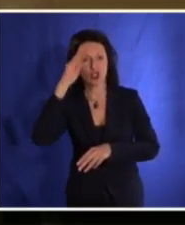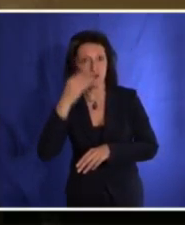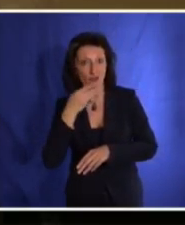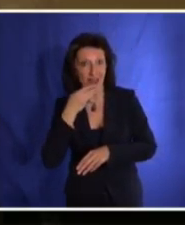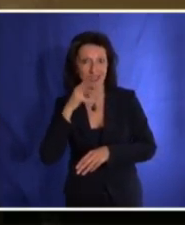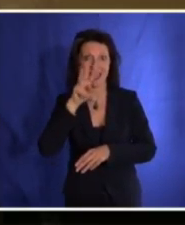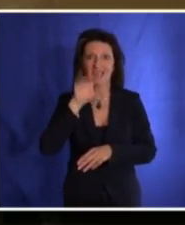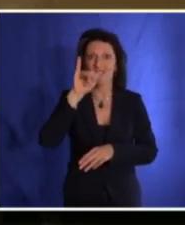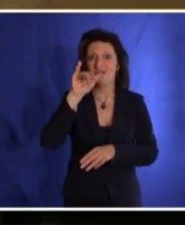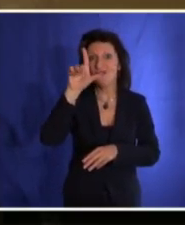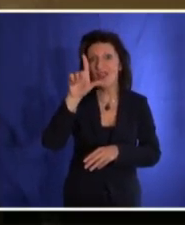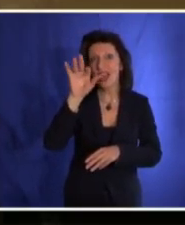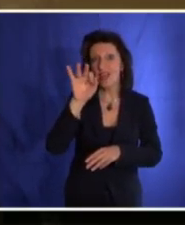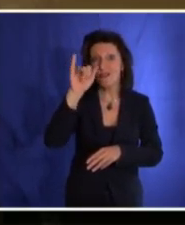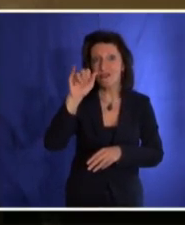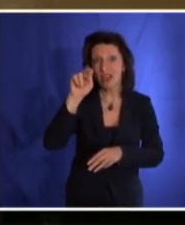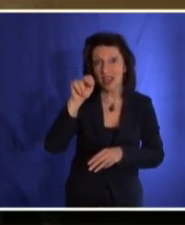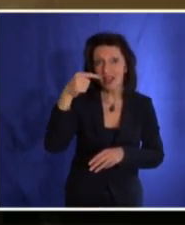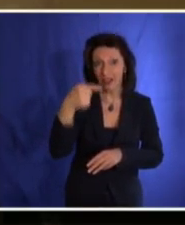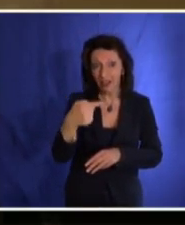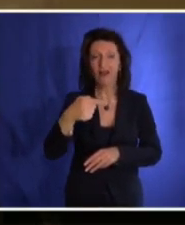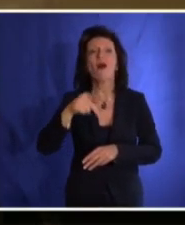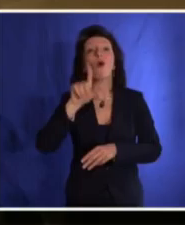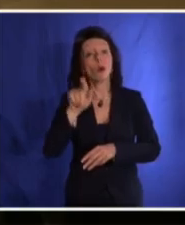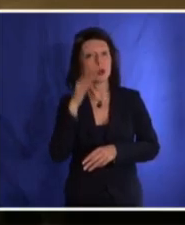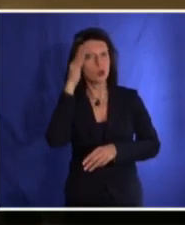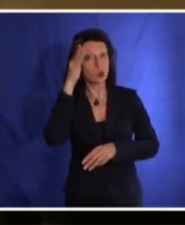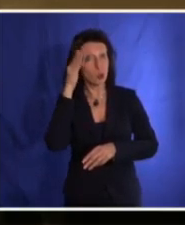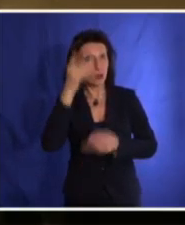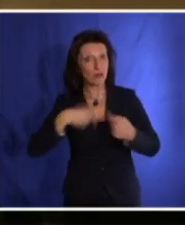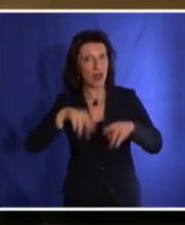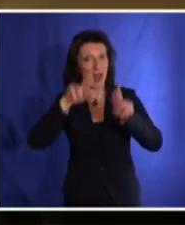Landesrat Ludwig Schleritzko. Herzlich willkommen.